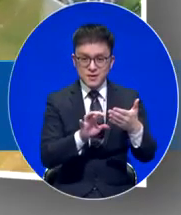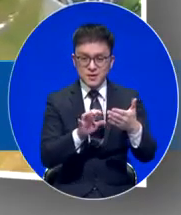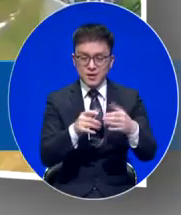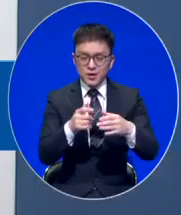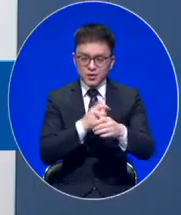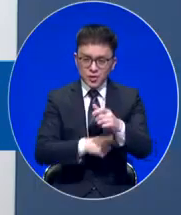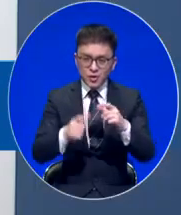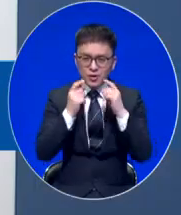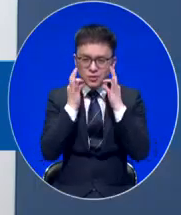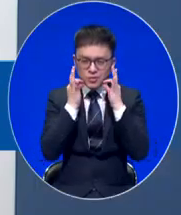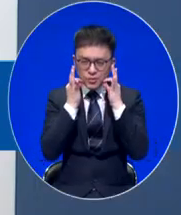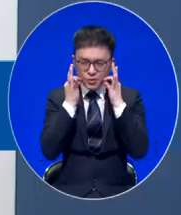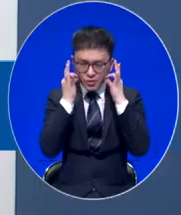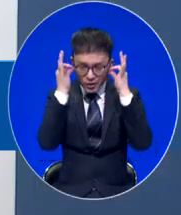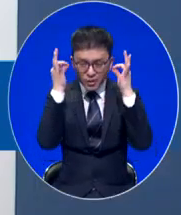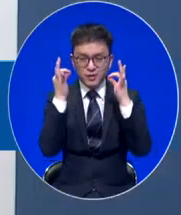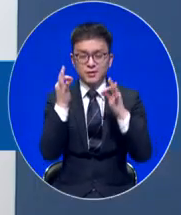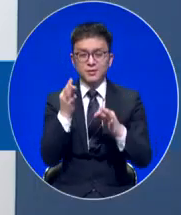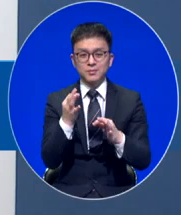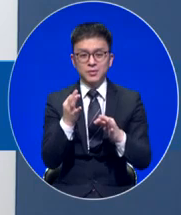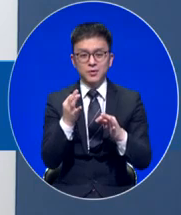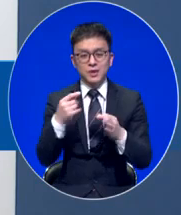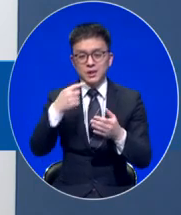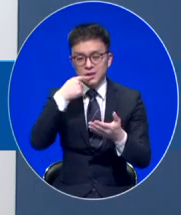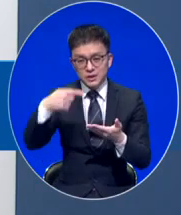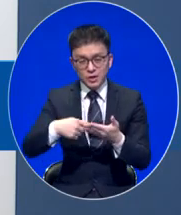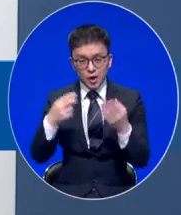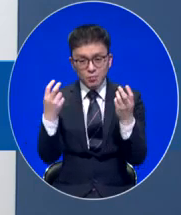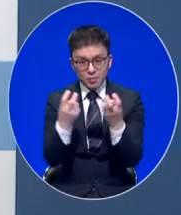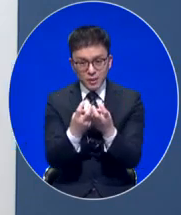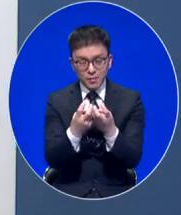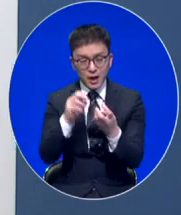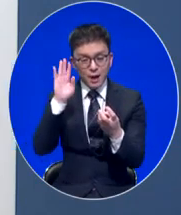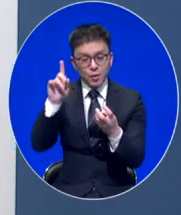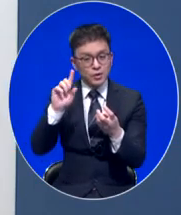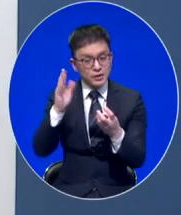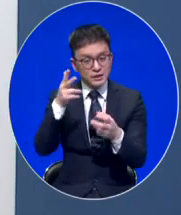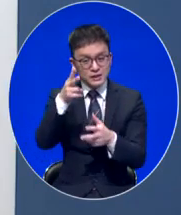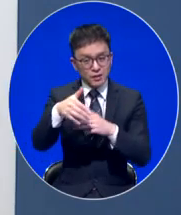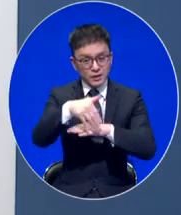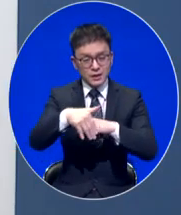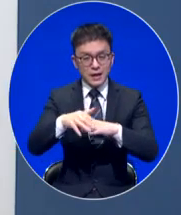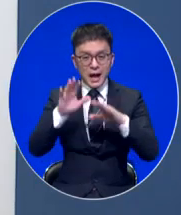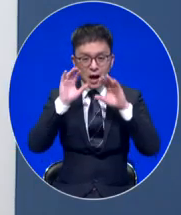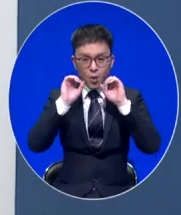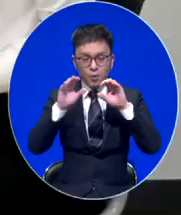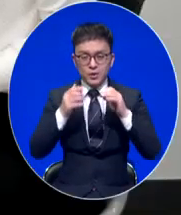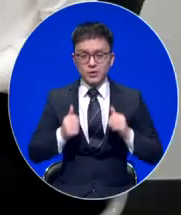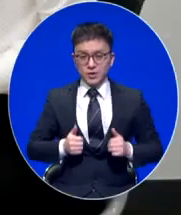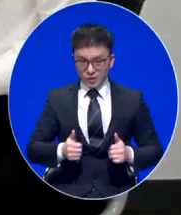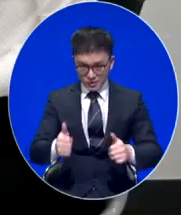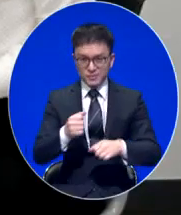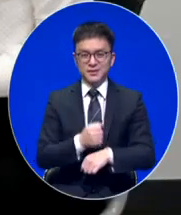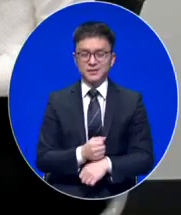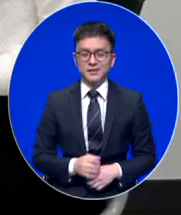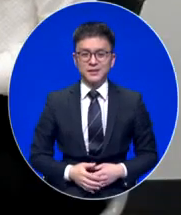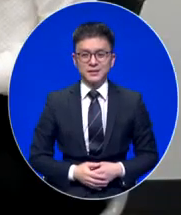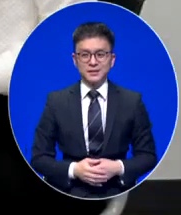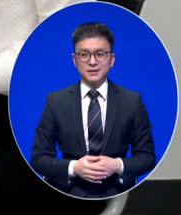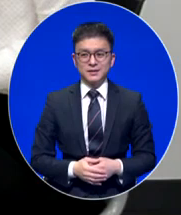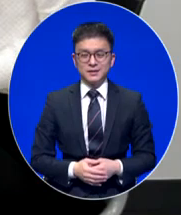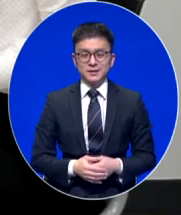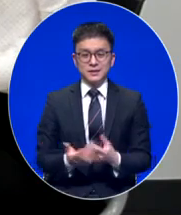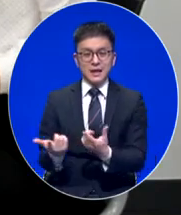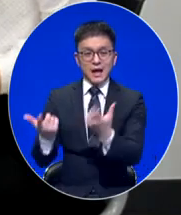어떠한 방법을 이용할 수 있는지 그리고 어디로 신청을 하시면 되는지에 대해서는 다시 한번 알려드리도록 하겠습니다 4 다함께